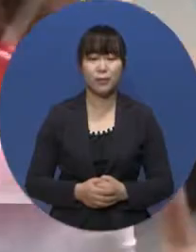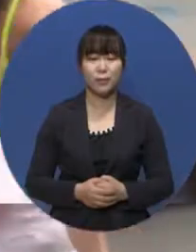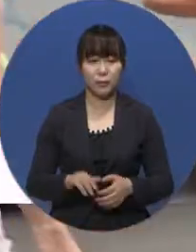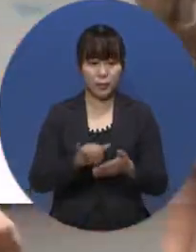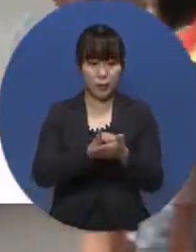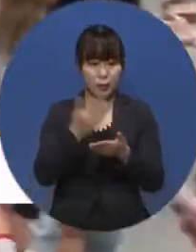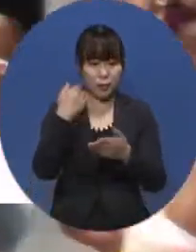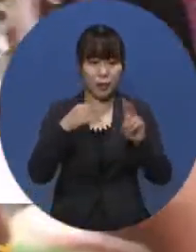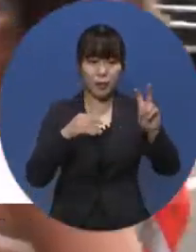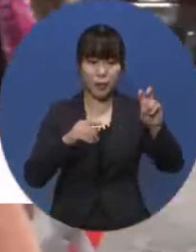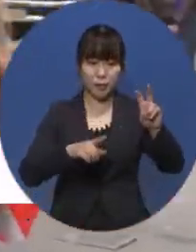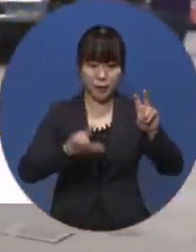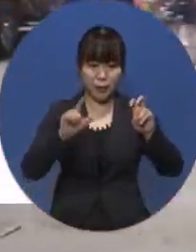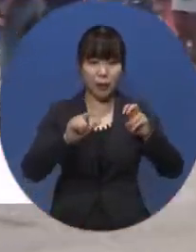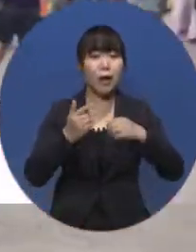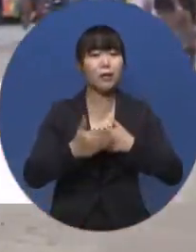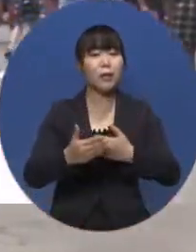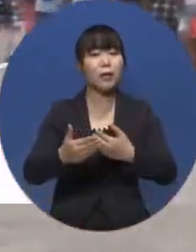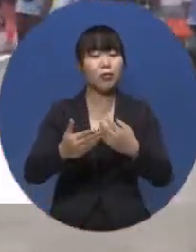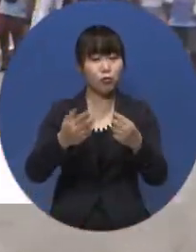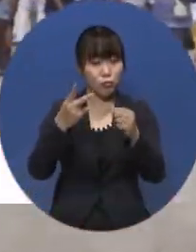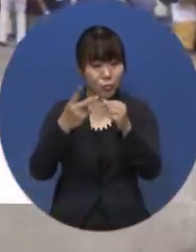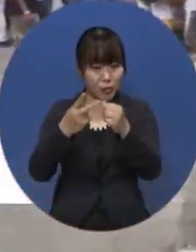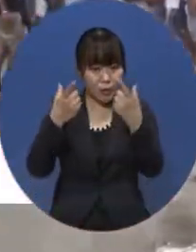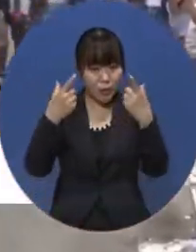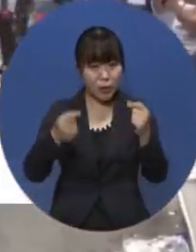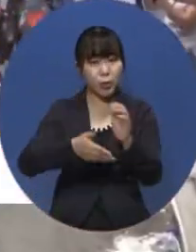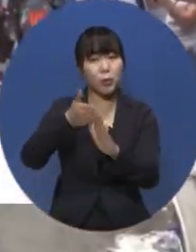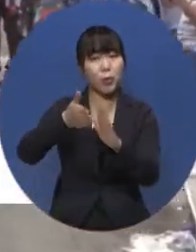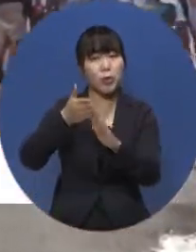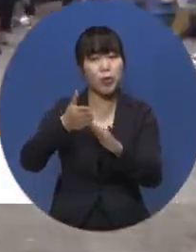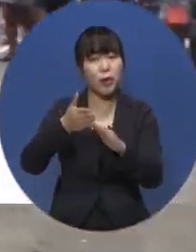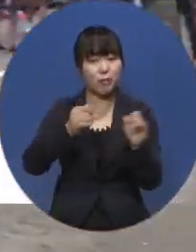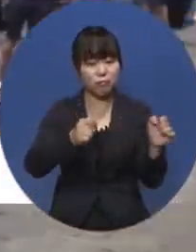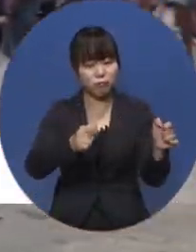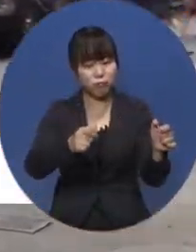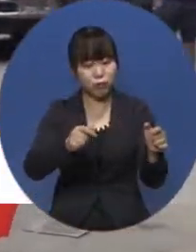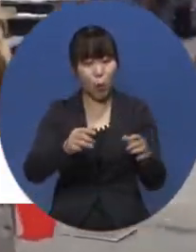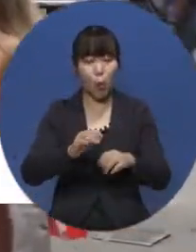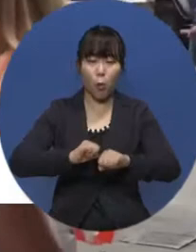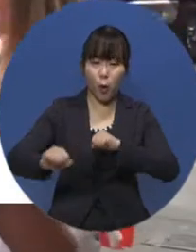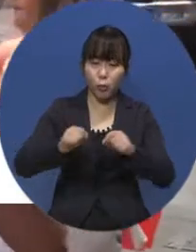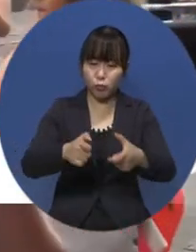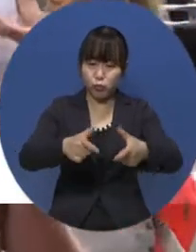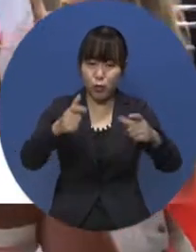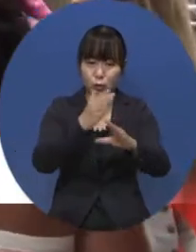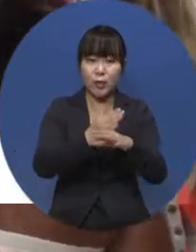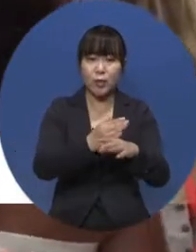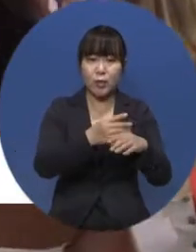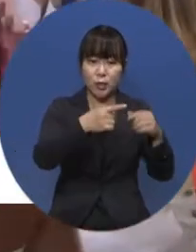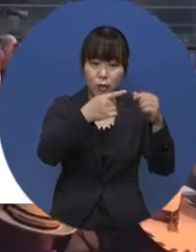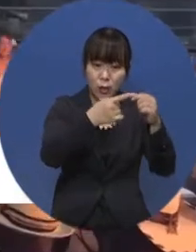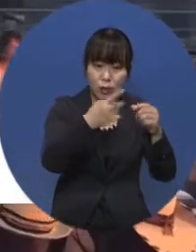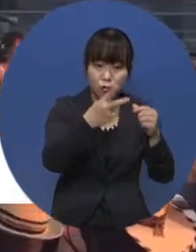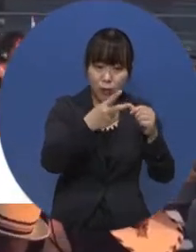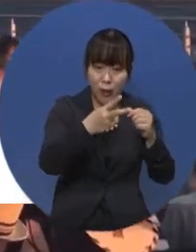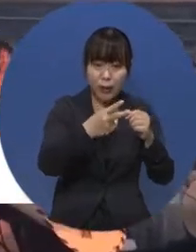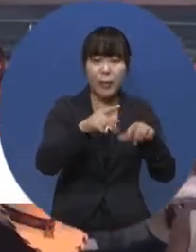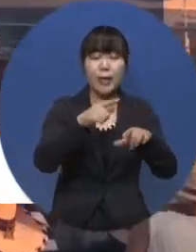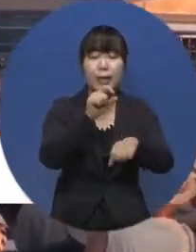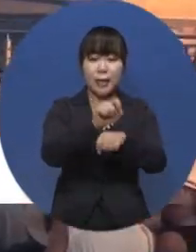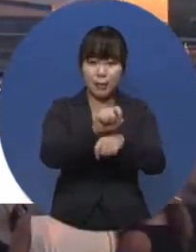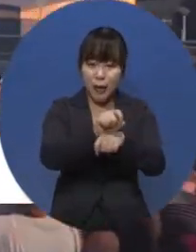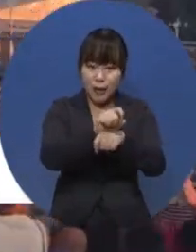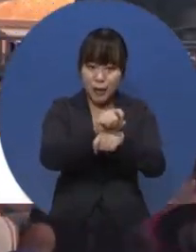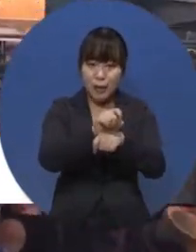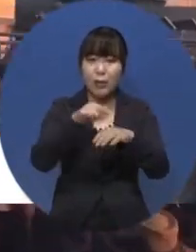뉴욕시가 22일 2단계 오픈을 하며 도시의 활기를 되찾고 있습니다. 2단계는 일반 사무직 오피스,